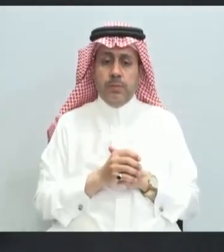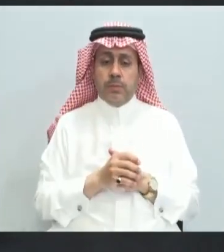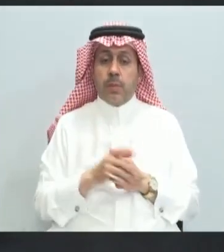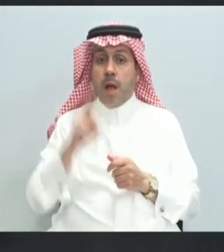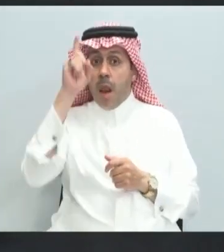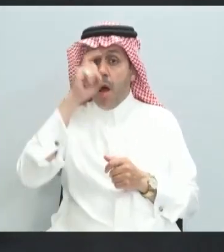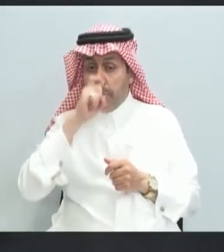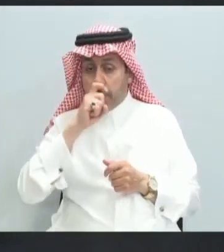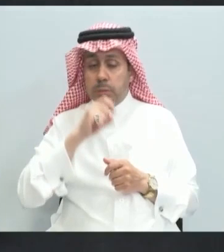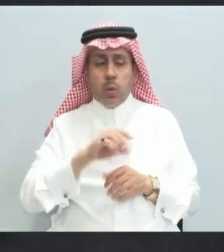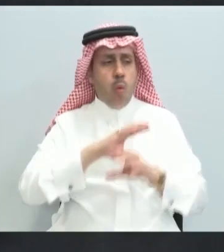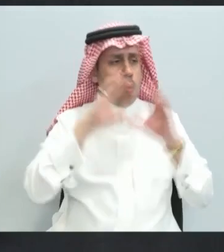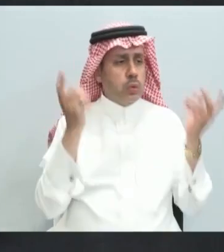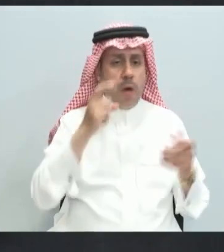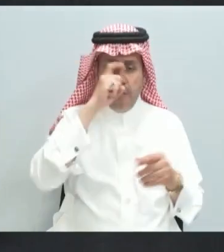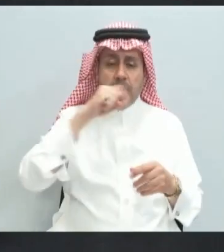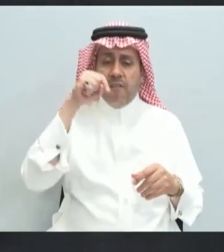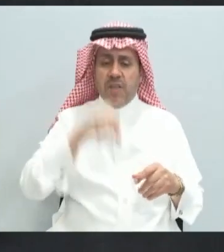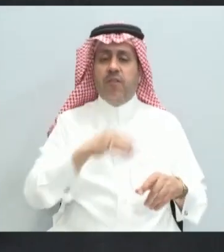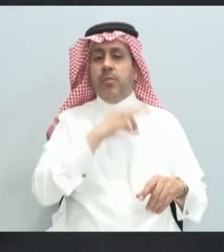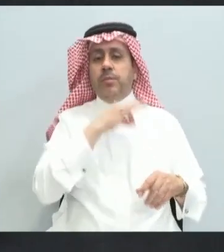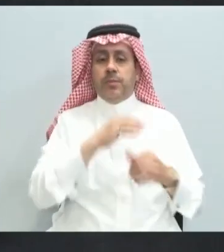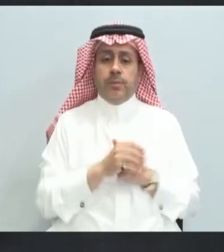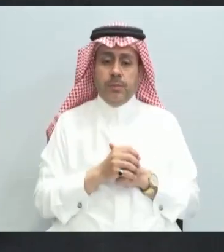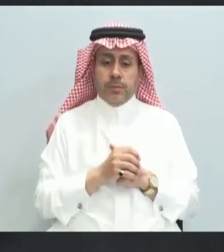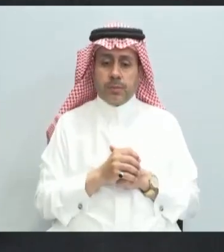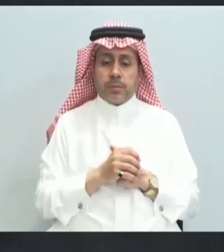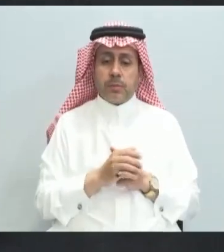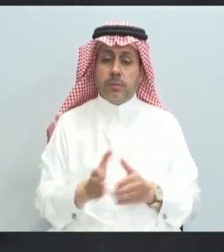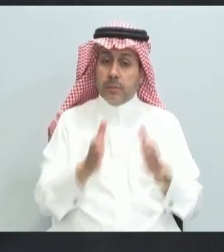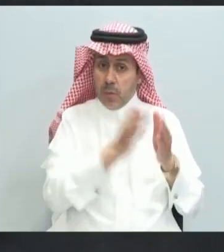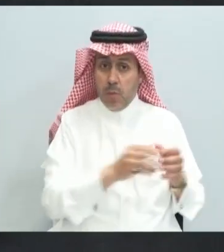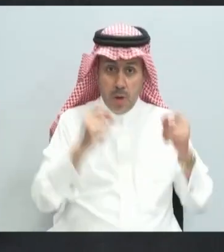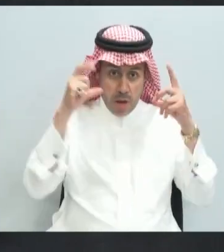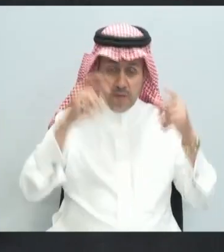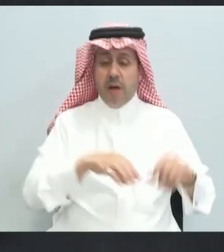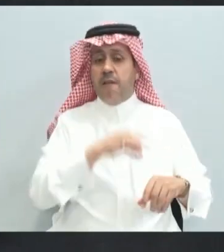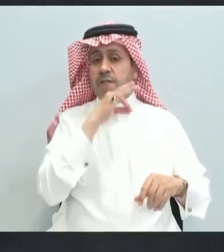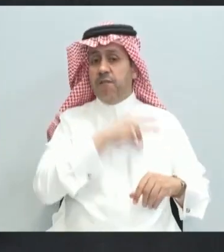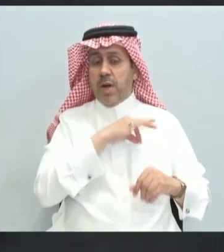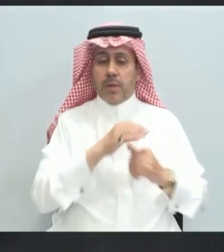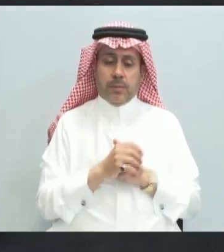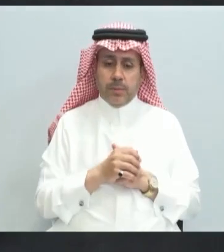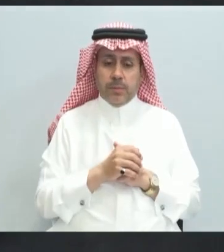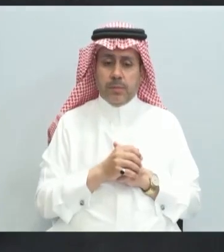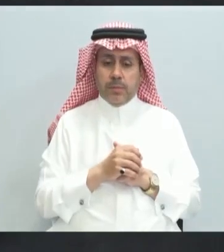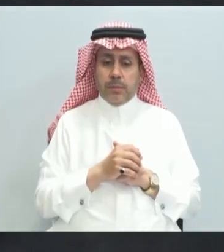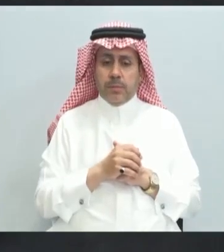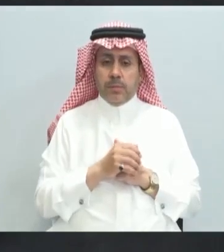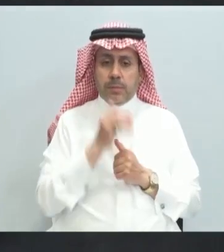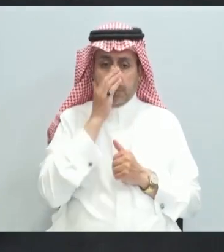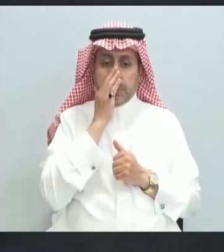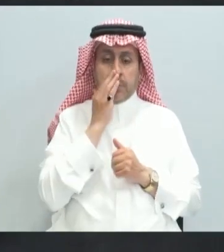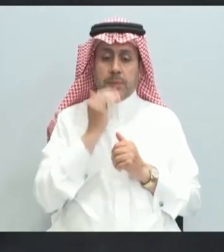سنعرف الفأل ما هو وما حكمه، ثم نعرف الفائدة. إذا تفاءل الإنسان ما الذي سيحصل له؟ ما